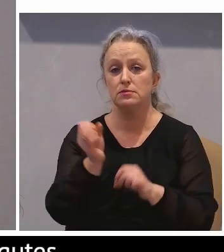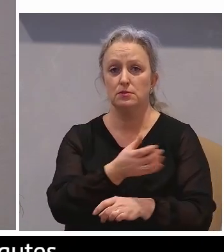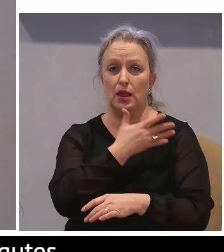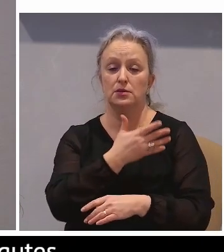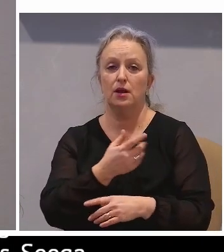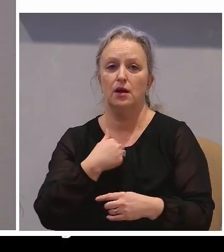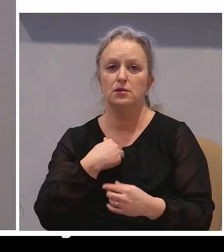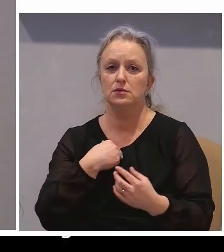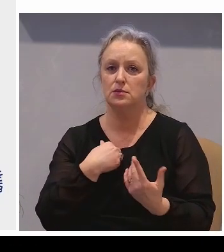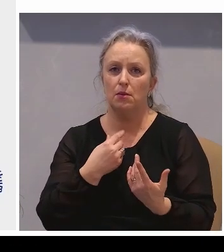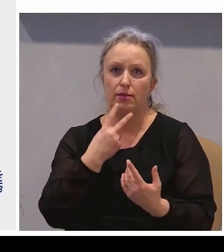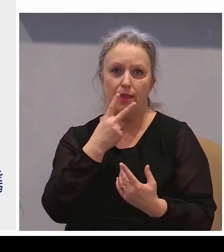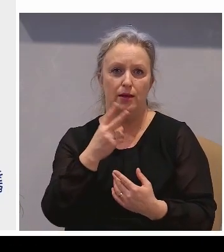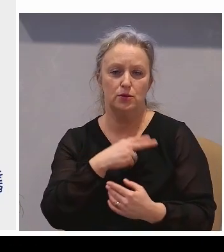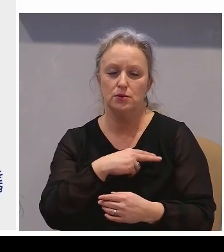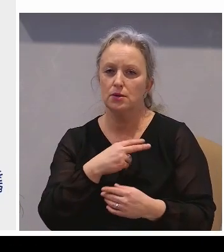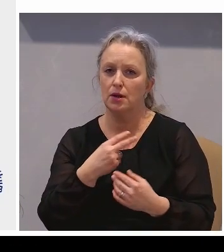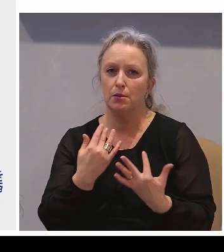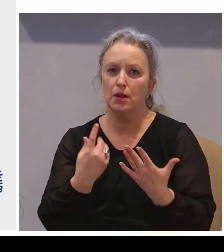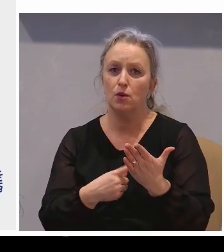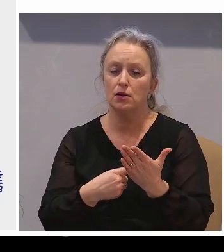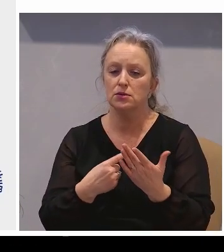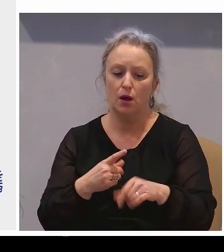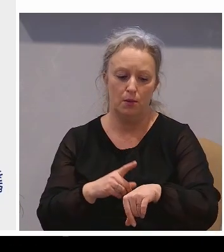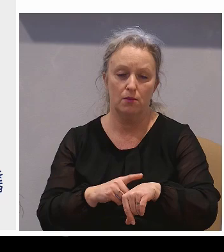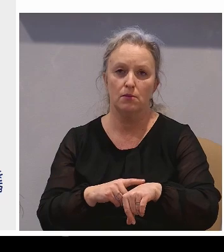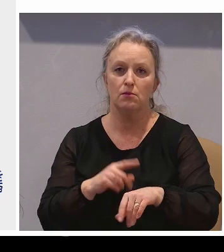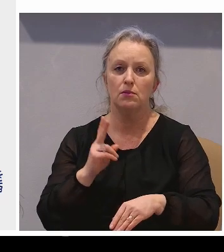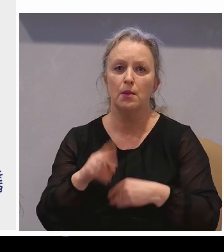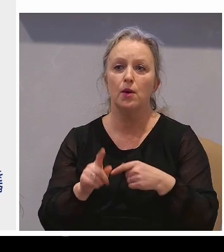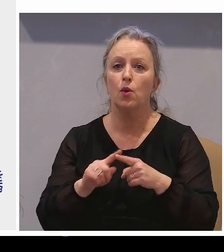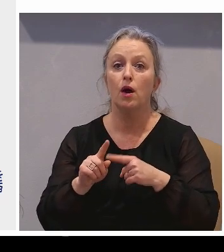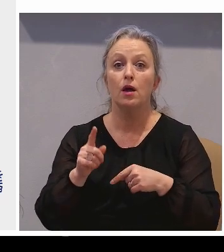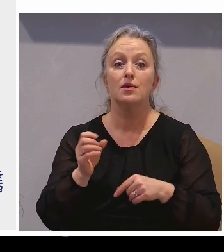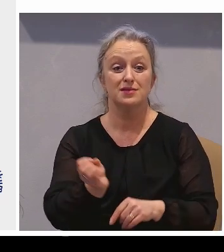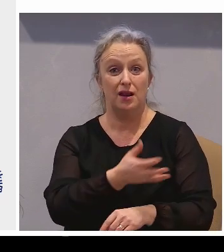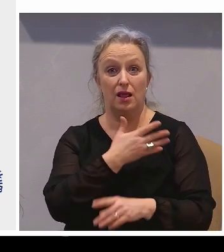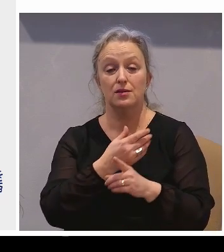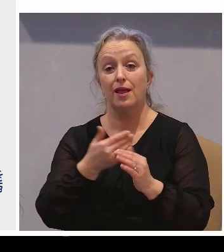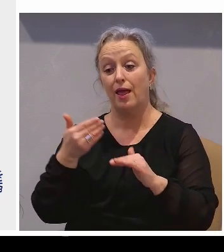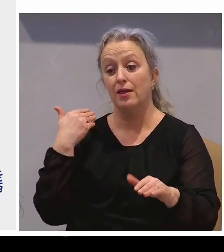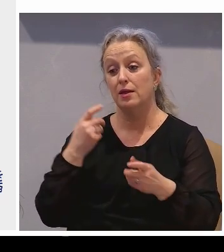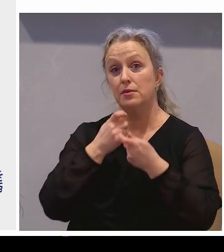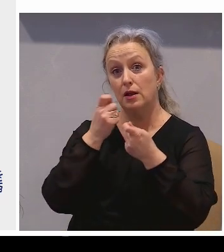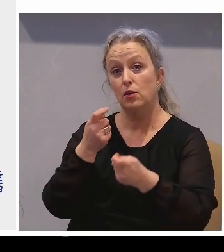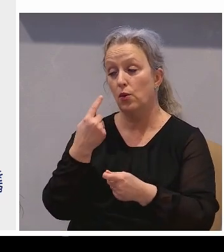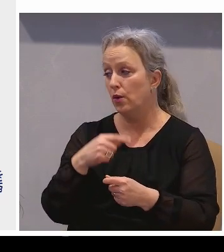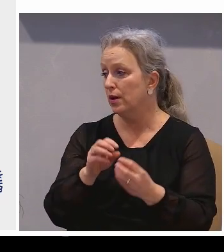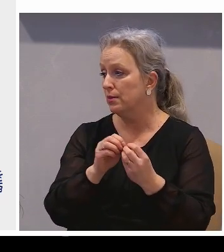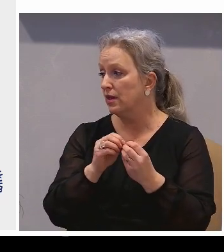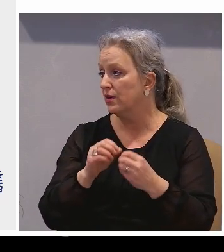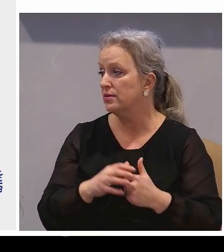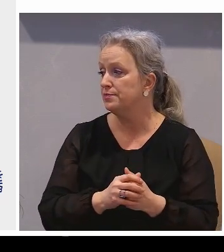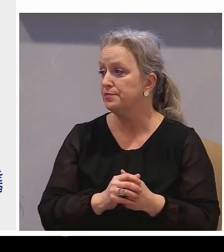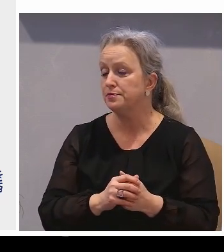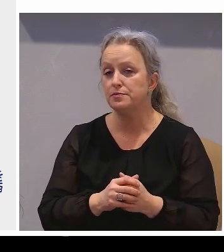oleme seda this drug. korduvalt näinud, ma tean, ma olen üle aja, kohe lõpetan, et see on see, mida varem kogu aeg näidati ja The